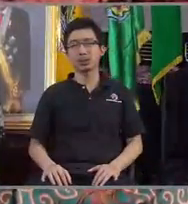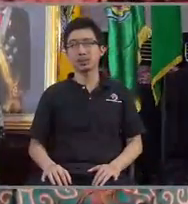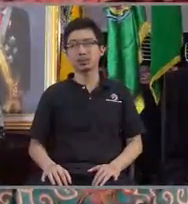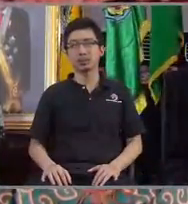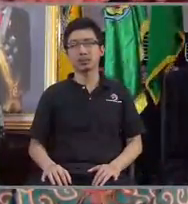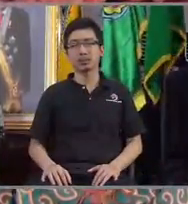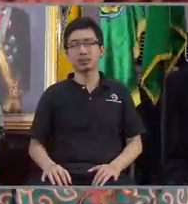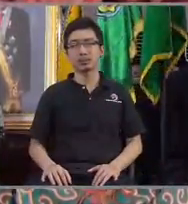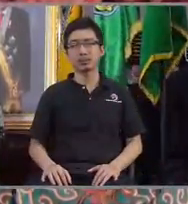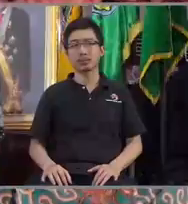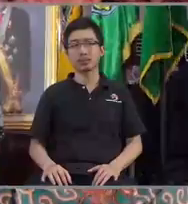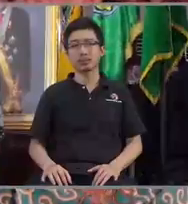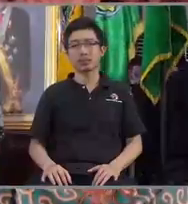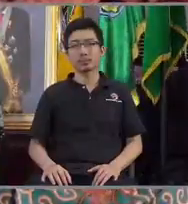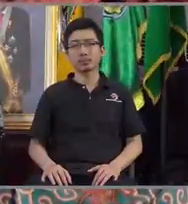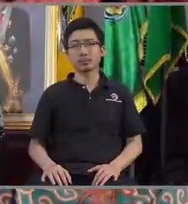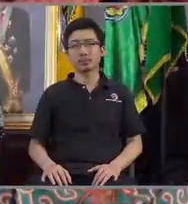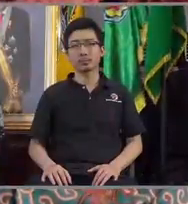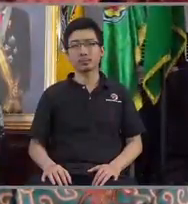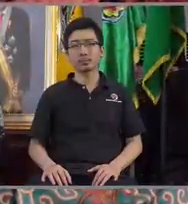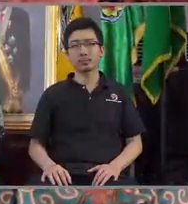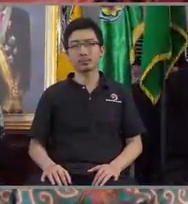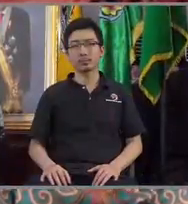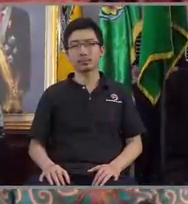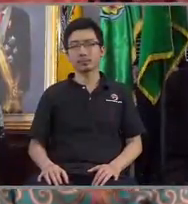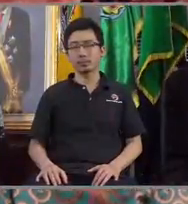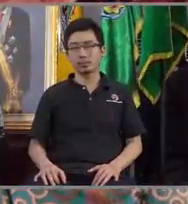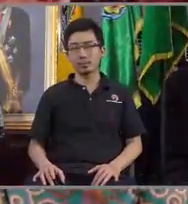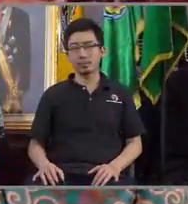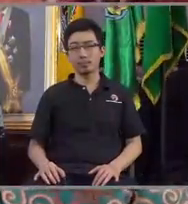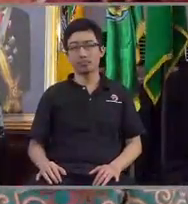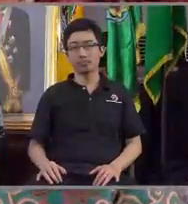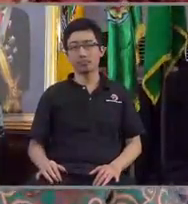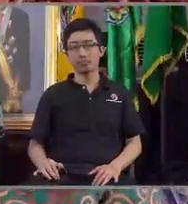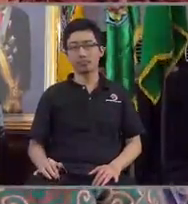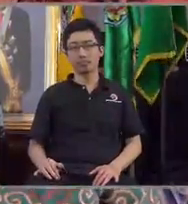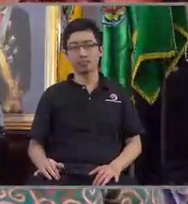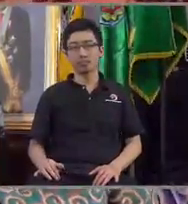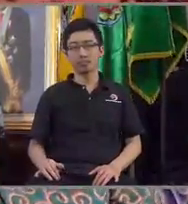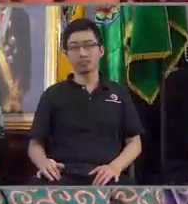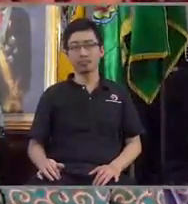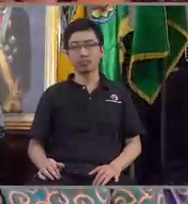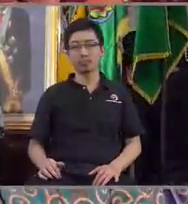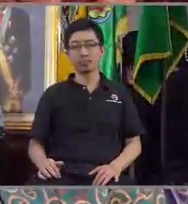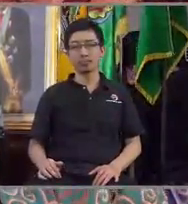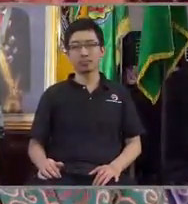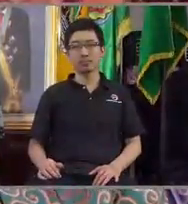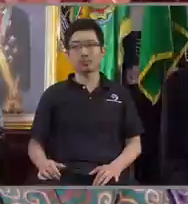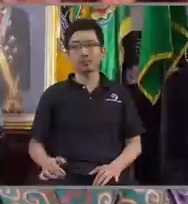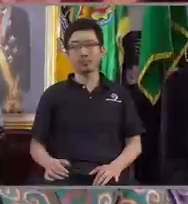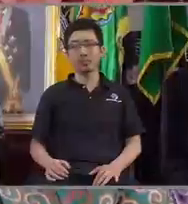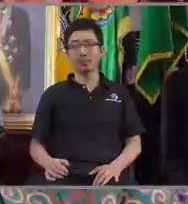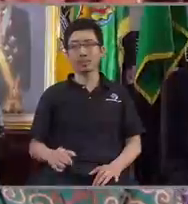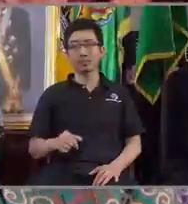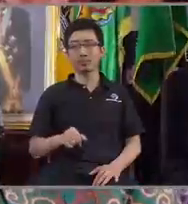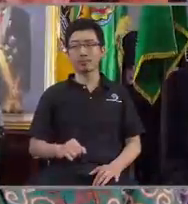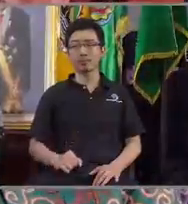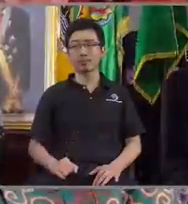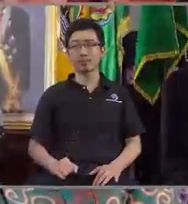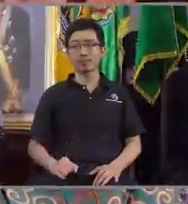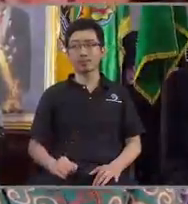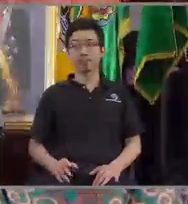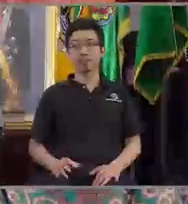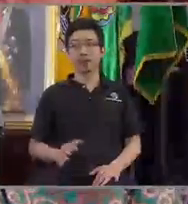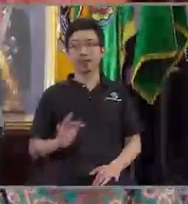gerakan tengok tetangga Bapak Ibu sekalian Saya mengingatkan ini saya kira harus kita tindaklanjuti bersama Jangan hanya kita